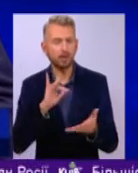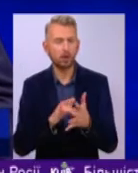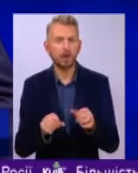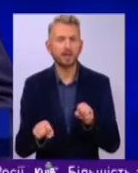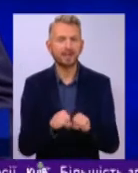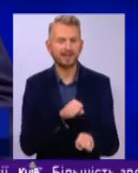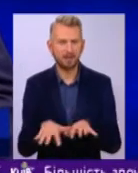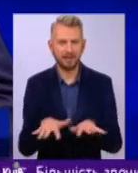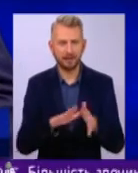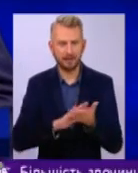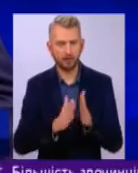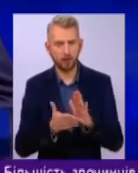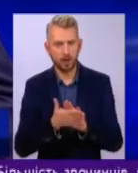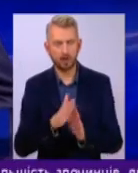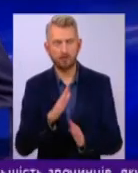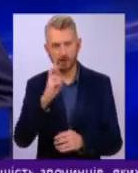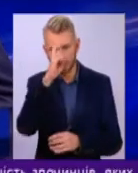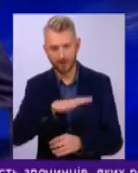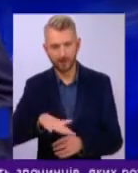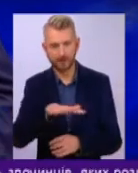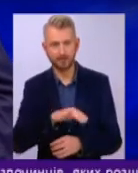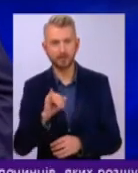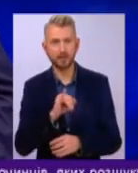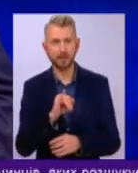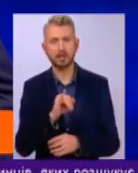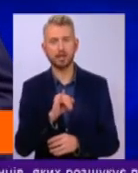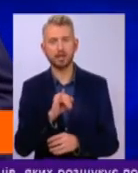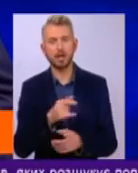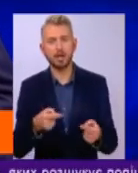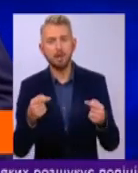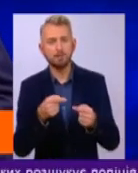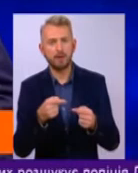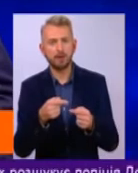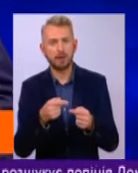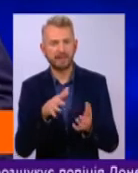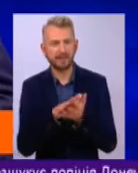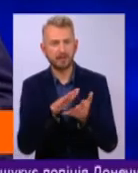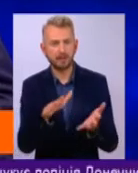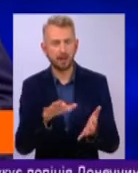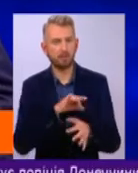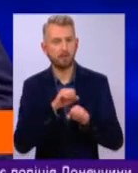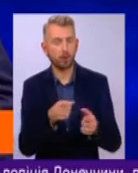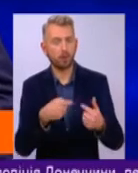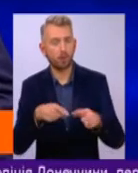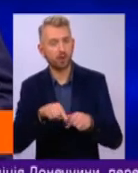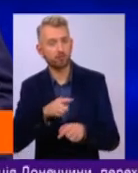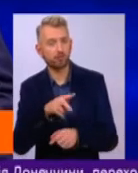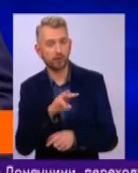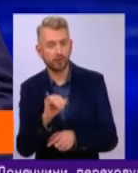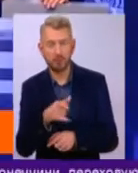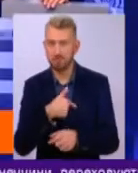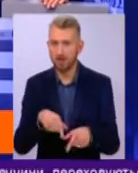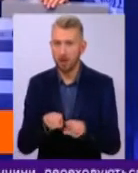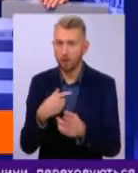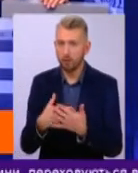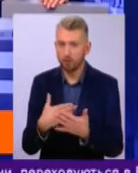дестабілізації ситуації в країні і певної дискредитації правоохоронних органів. Чому ні? Ну, ми таку версію